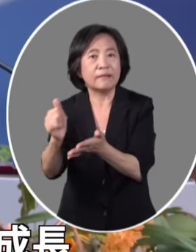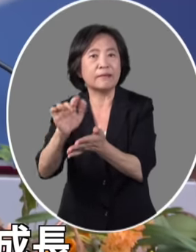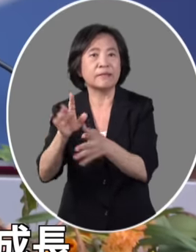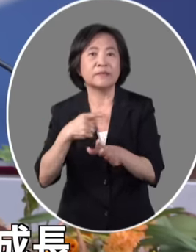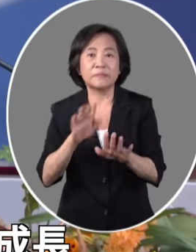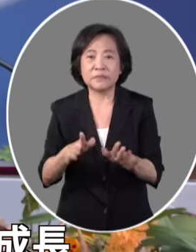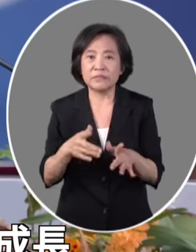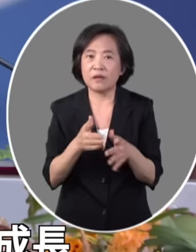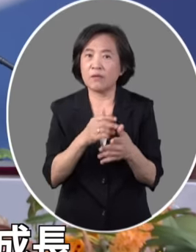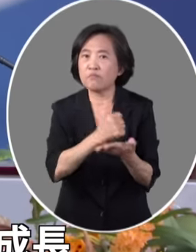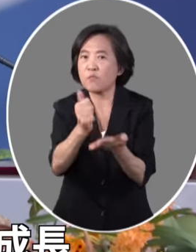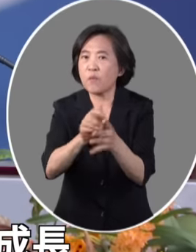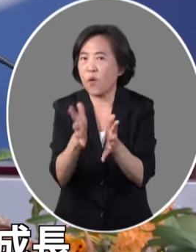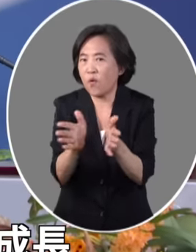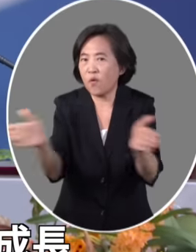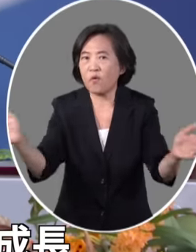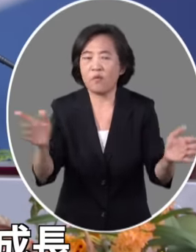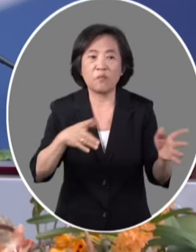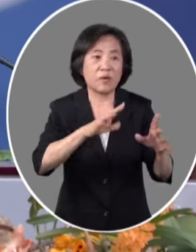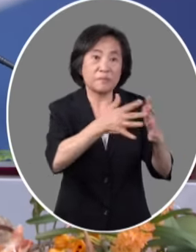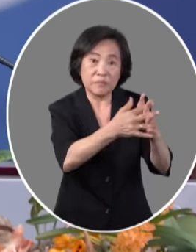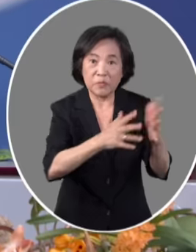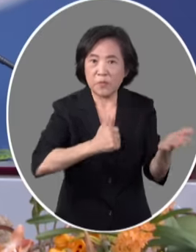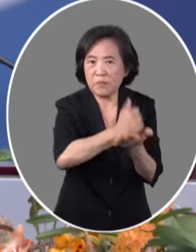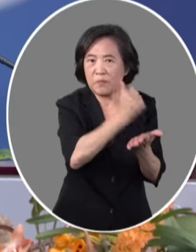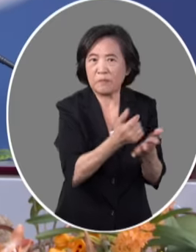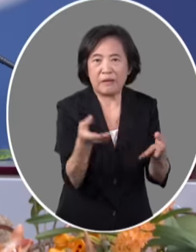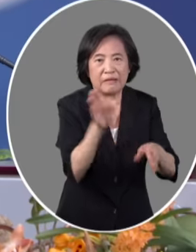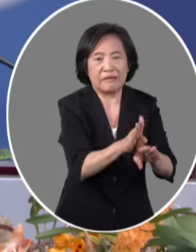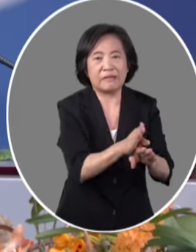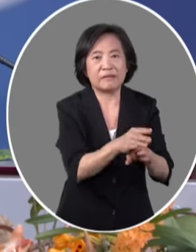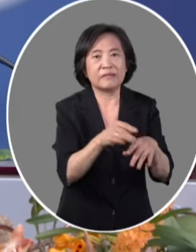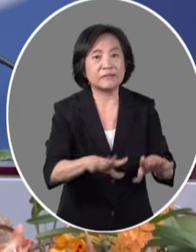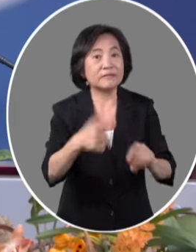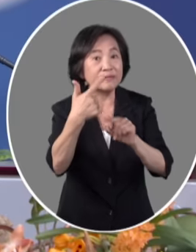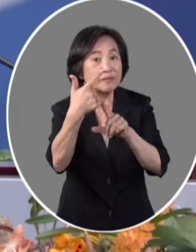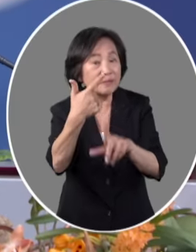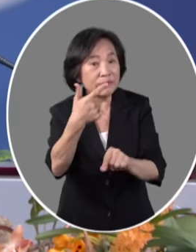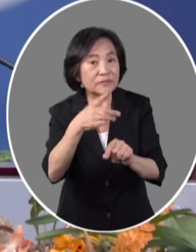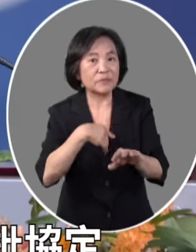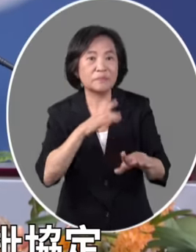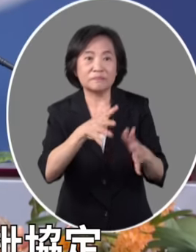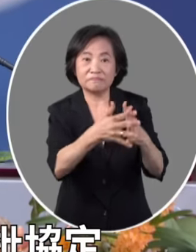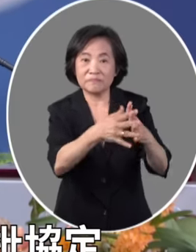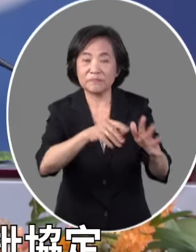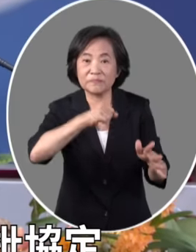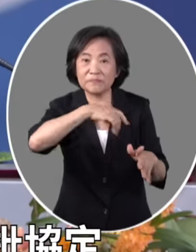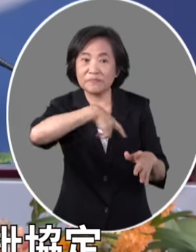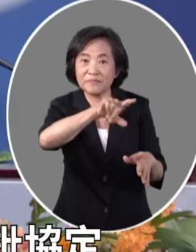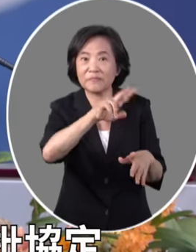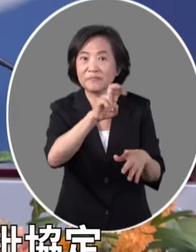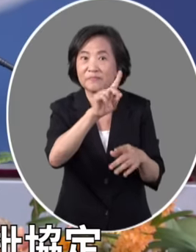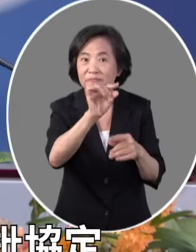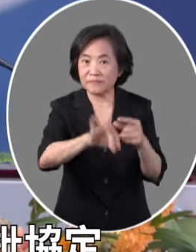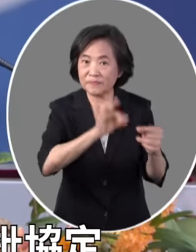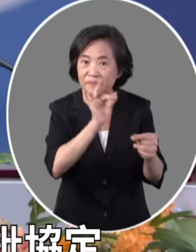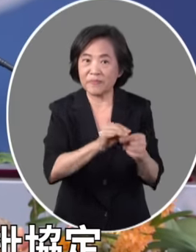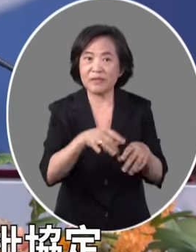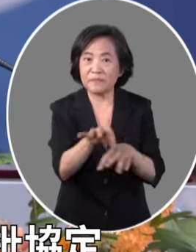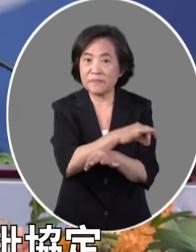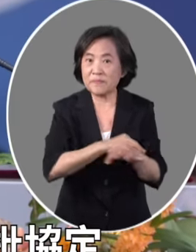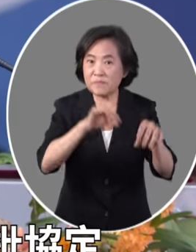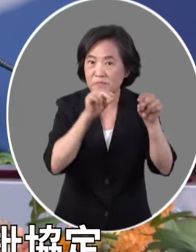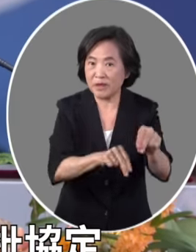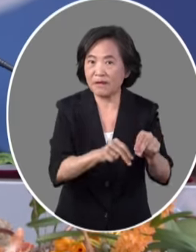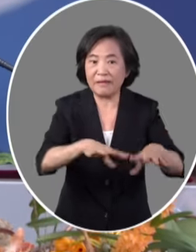额翻倍成长。而今年6月，我们跟美国完成签署的台美21世纪贸易倡议首批